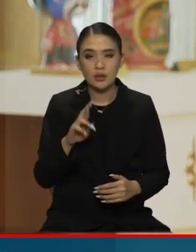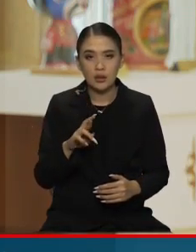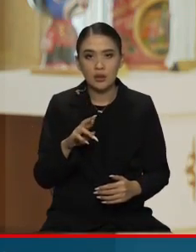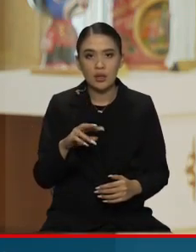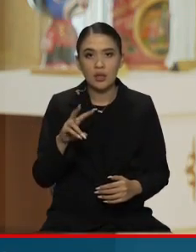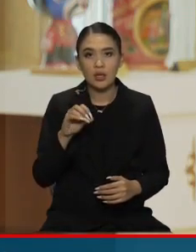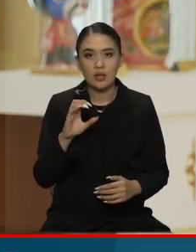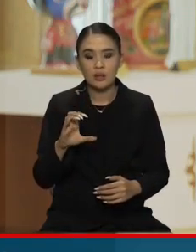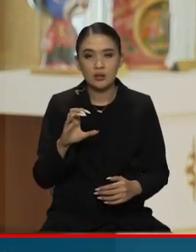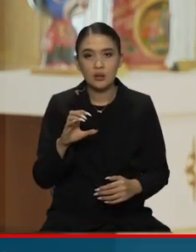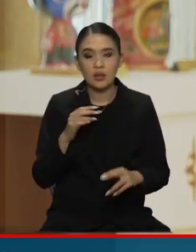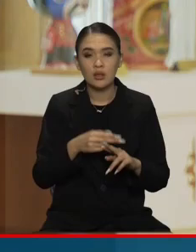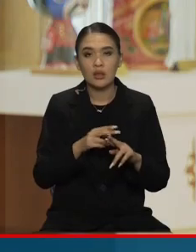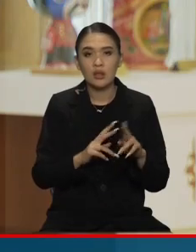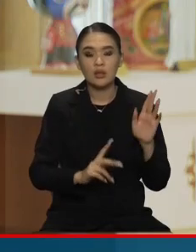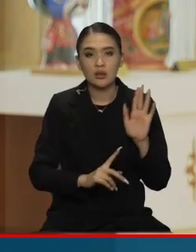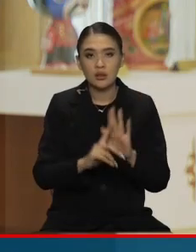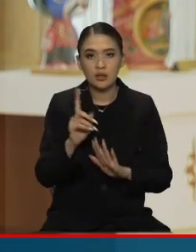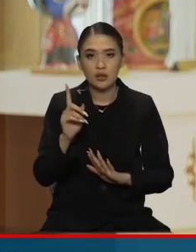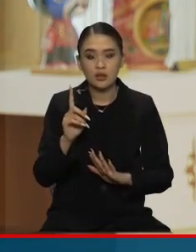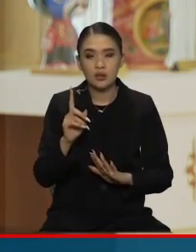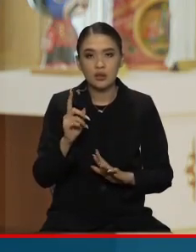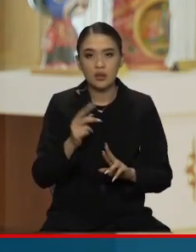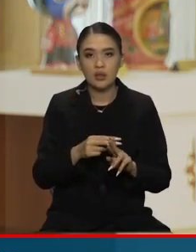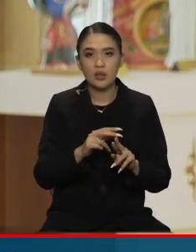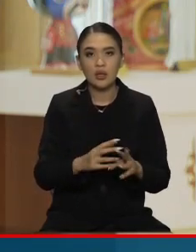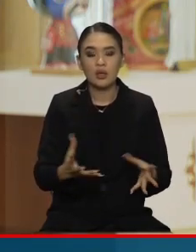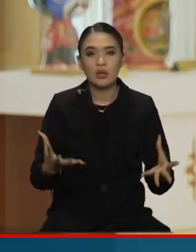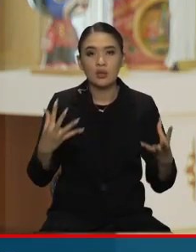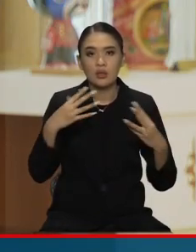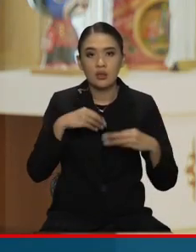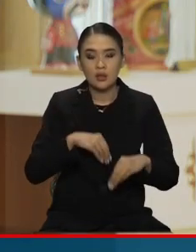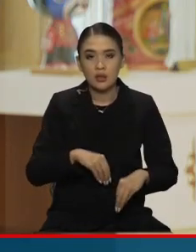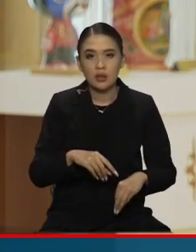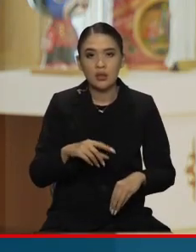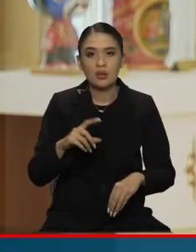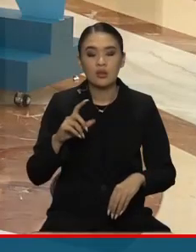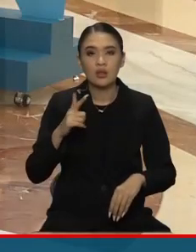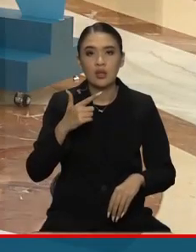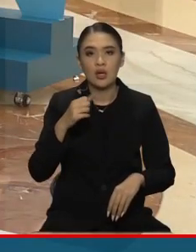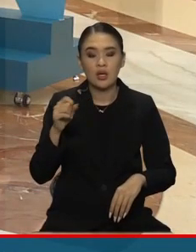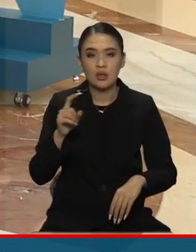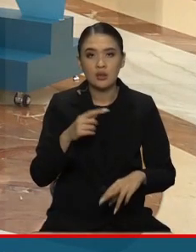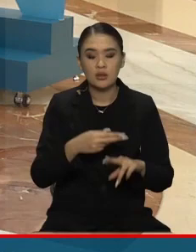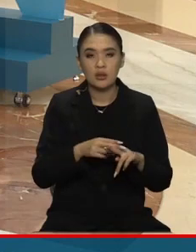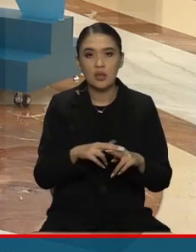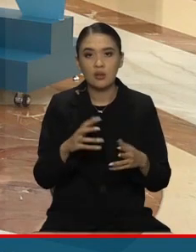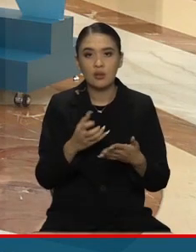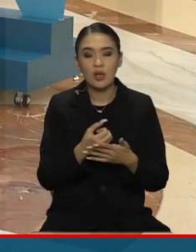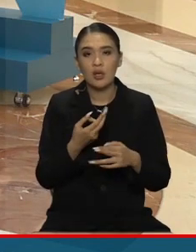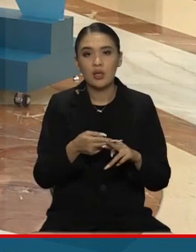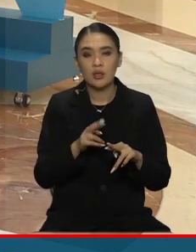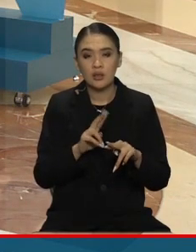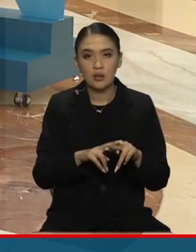понимаете что она значит даёт кислородом могли поглощает углекислоты и так далее и так далее поэтому